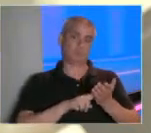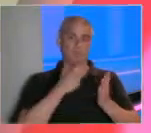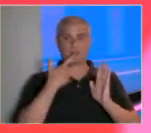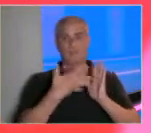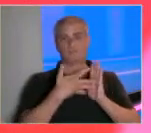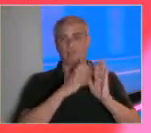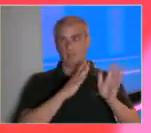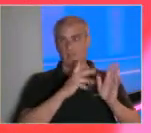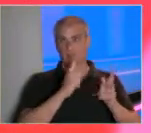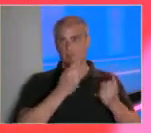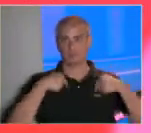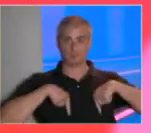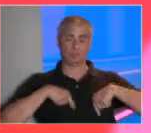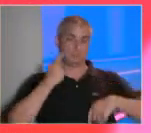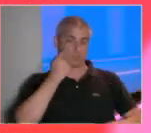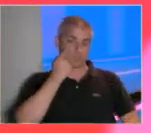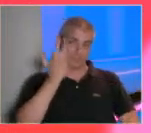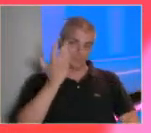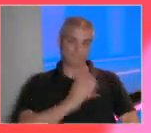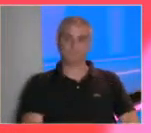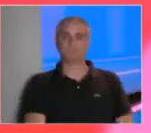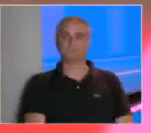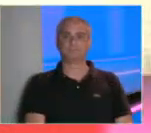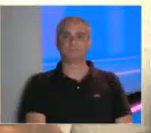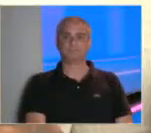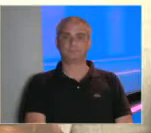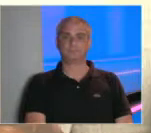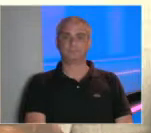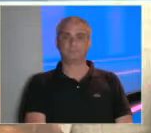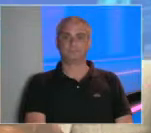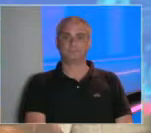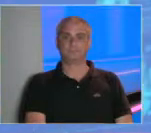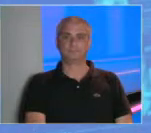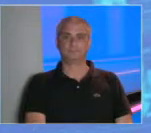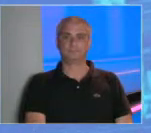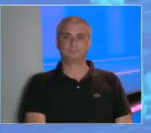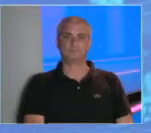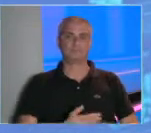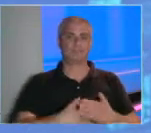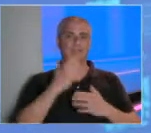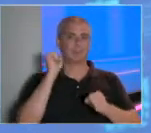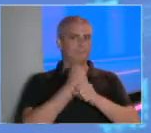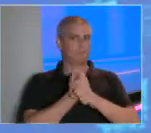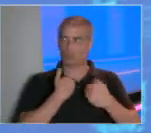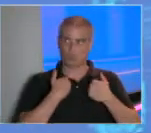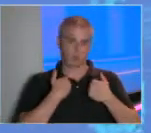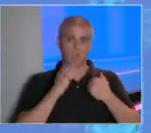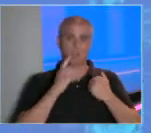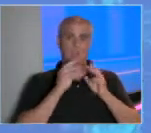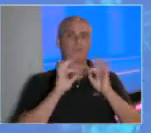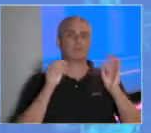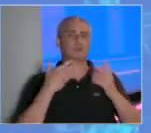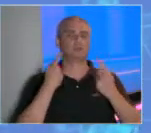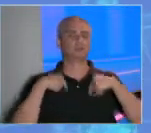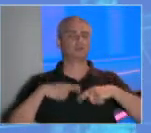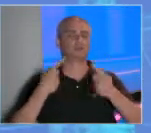לבקר כך את היושב ראש. נראה, נצטרך להמתין. טוב, אנו צועדים לקראת קיר בטון, זה לא ציטוט שלי, כך פתח יושב